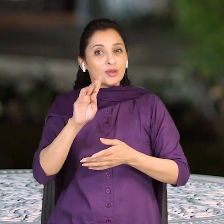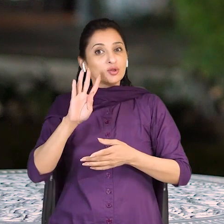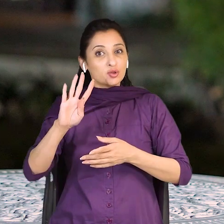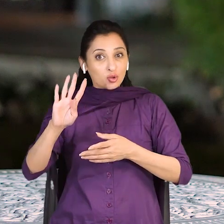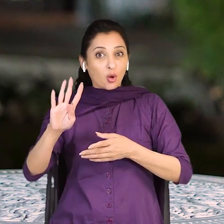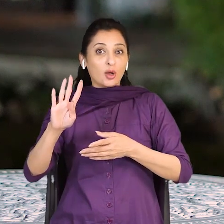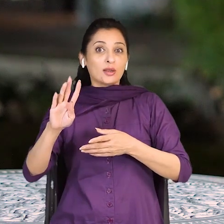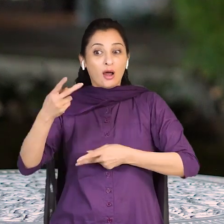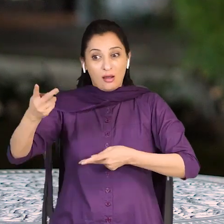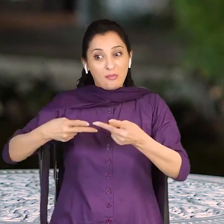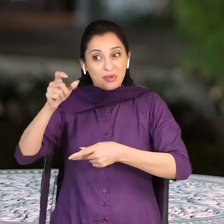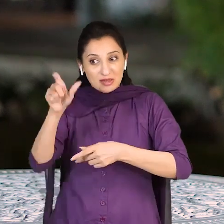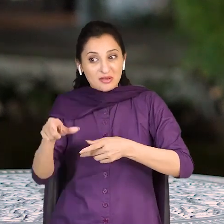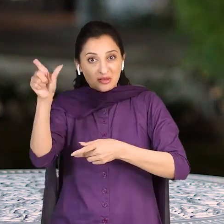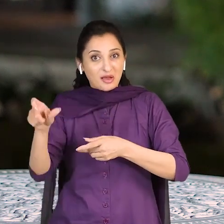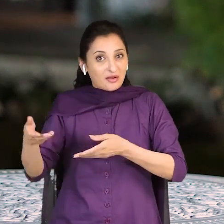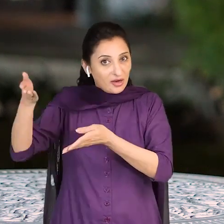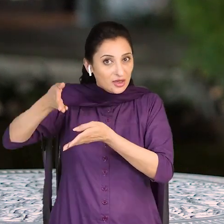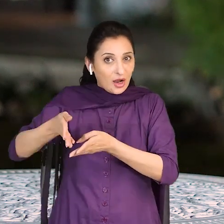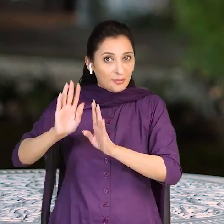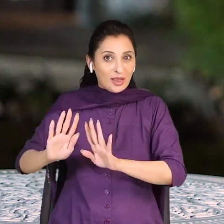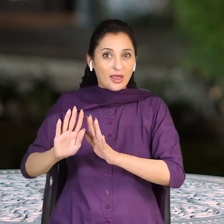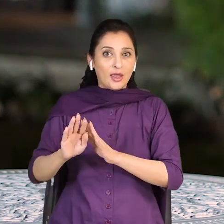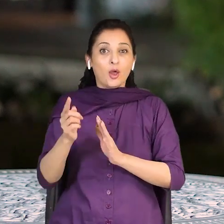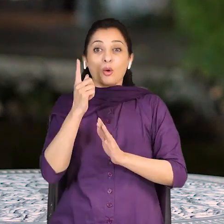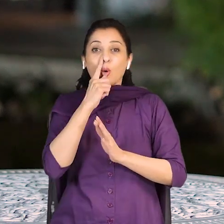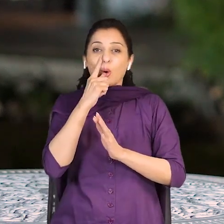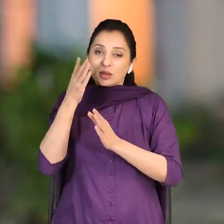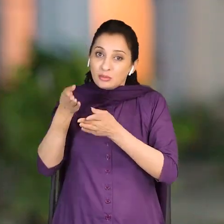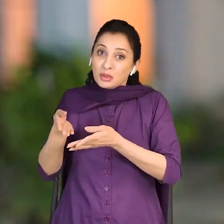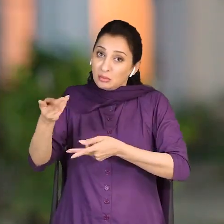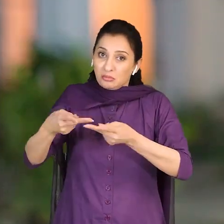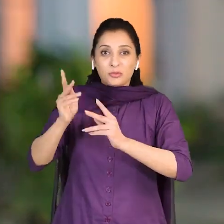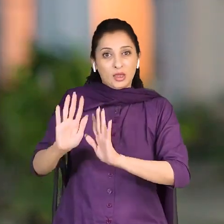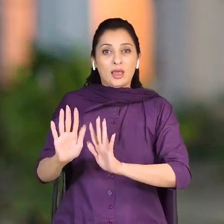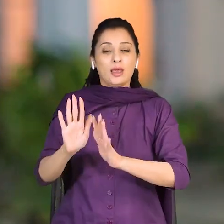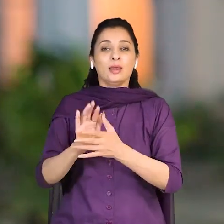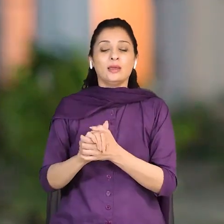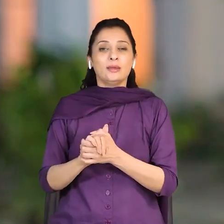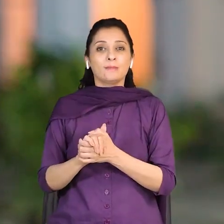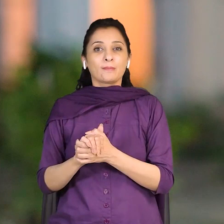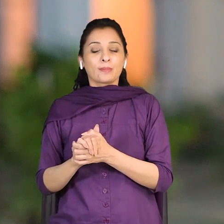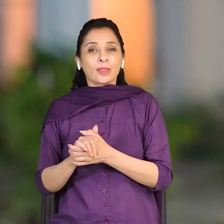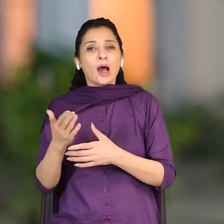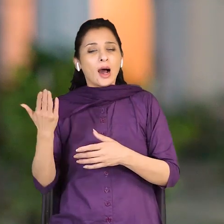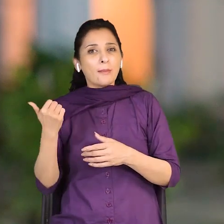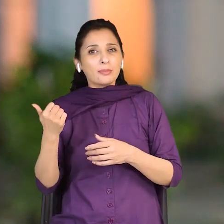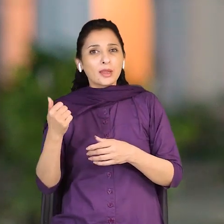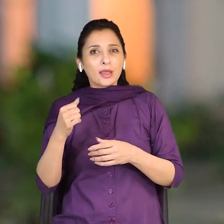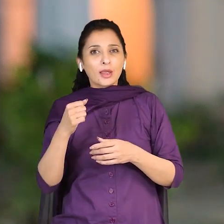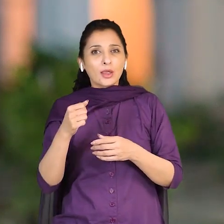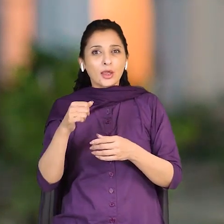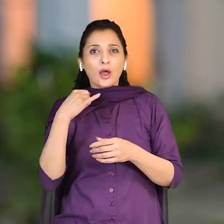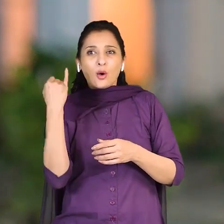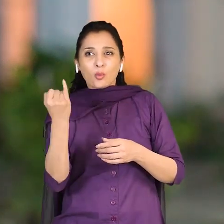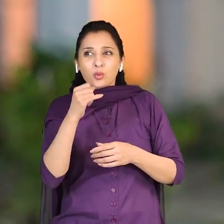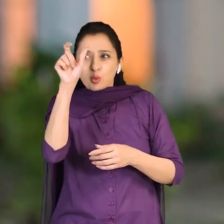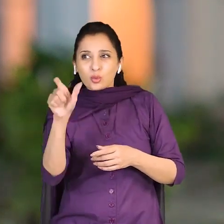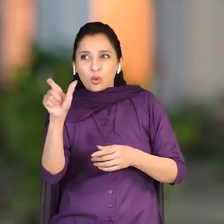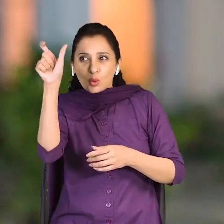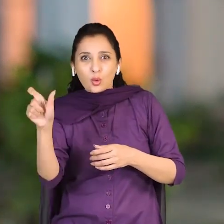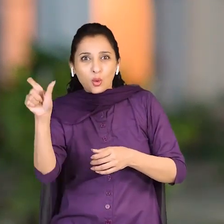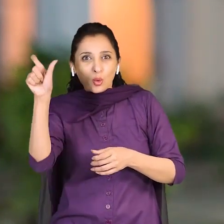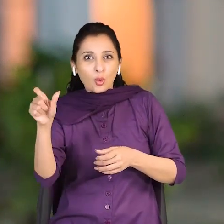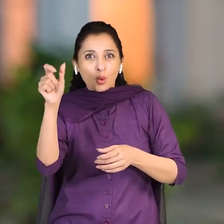एंटरप्रेन्योर्स हैं, ज़्यादातर जो है इसमें फ़ीमेल्स मौजूद हैं। जब से हम लोगों ने गाइडेड टूर्स अपने शुरू किए हैं और उसमें